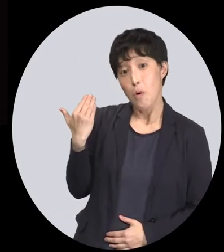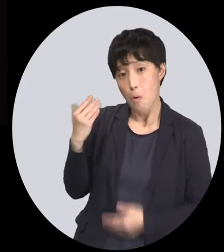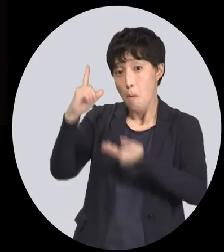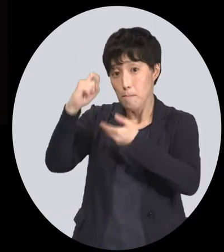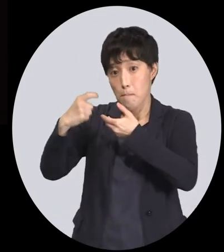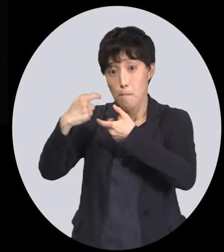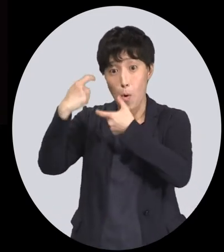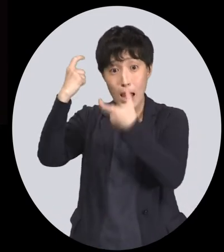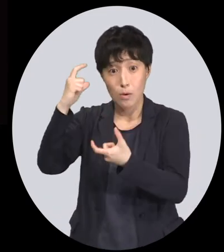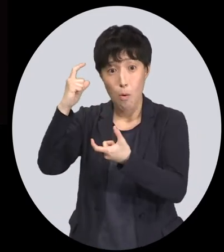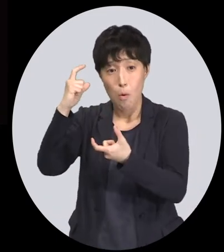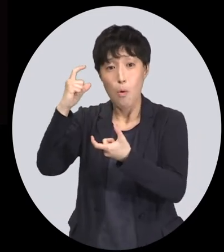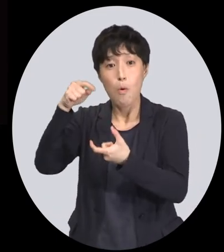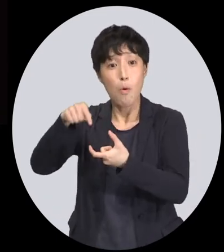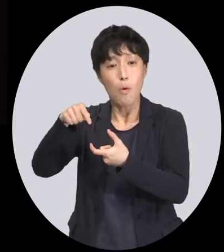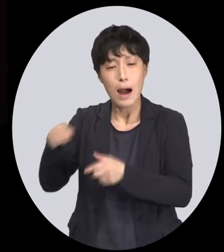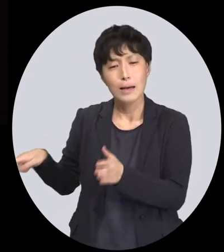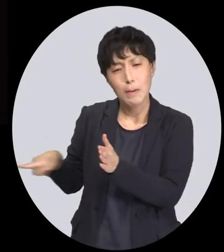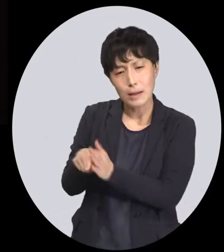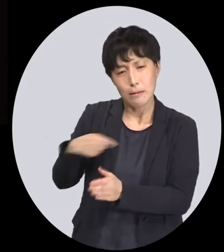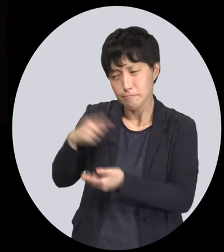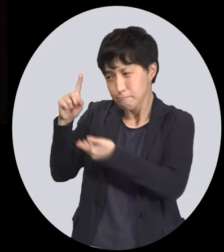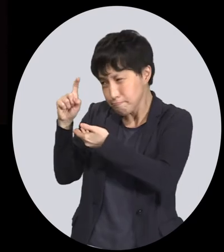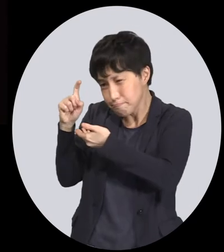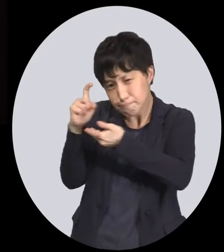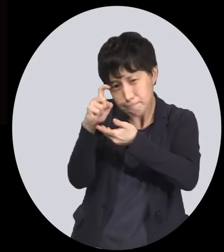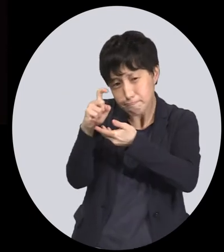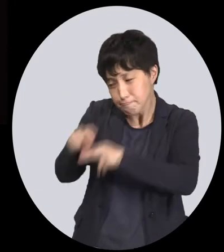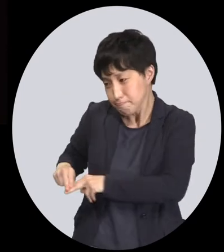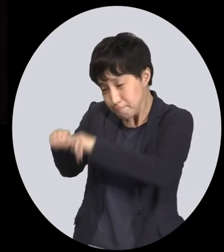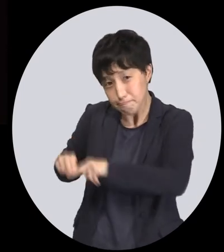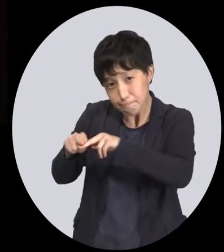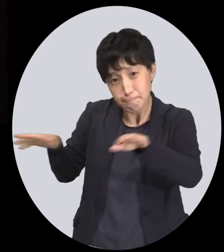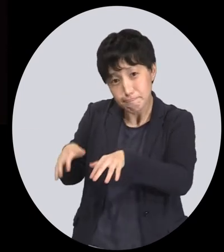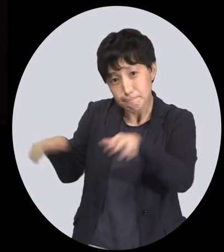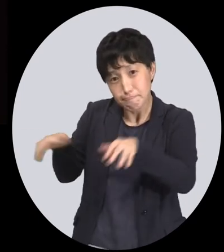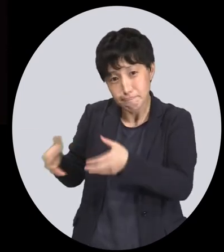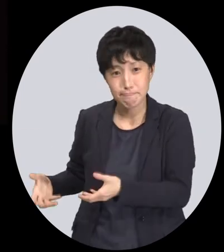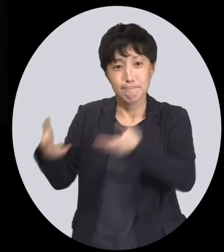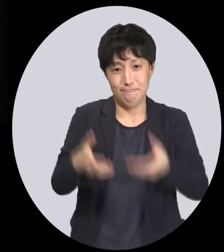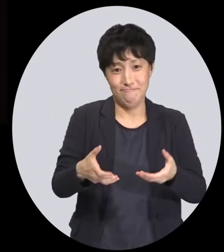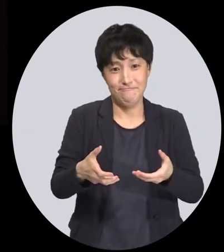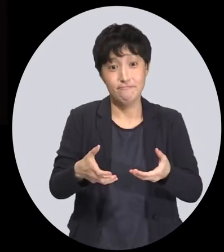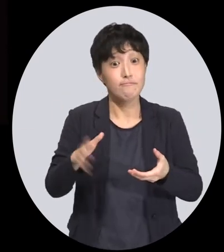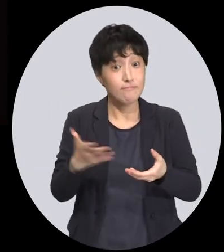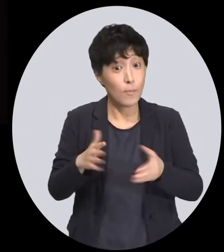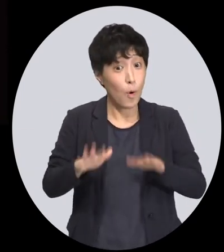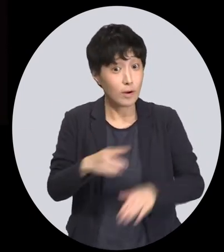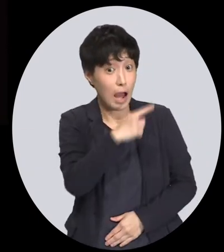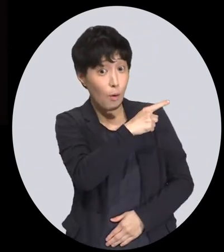いただいた m 式写真回廊のプラウド写真というのはこれまで撮りだめた私の作品なんですけどもこちら